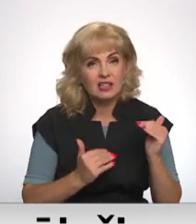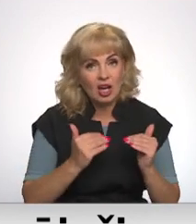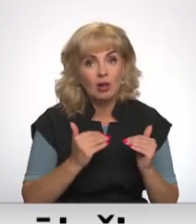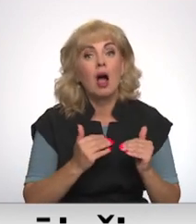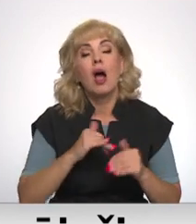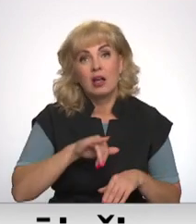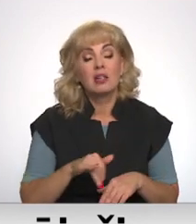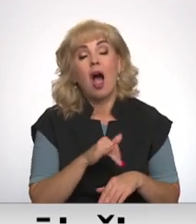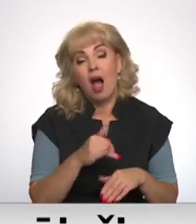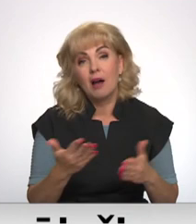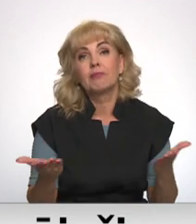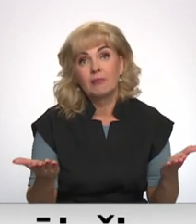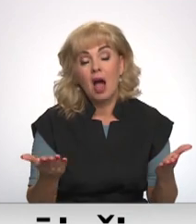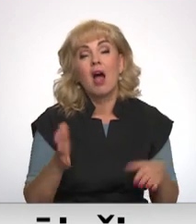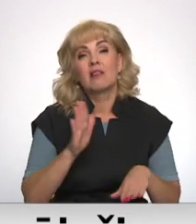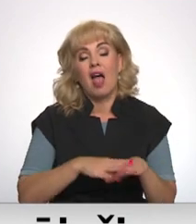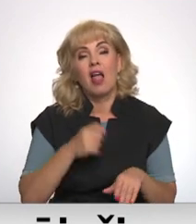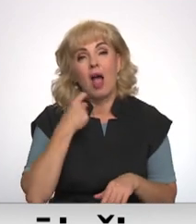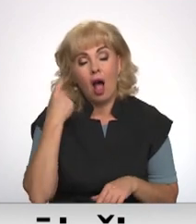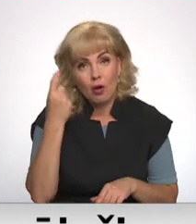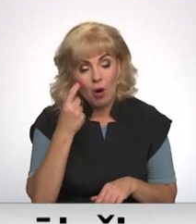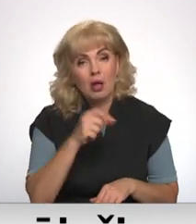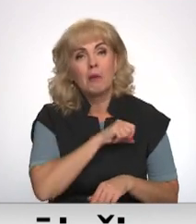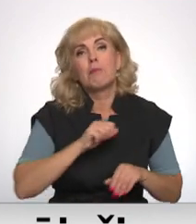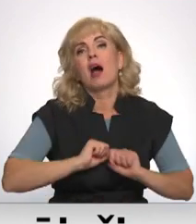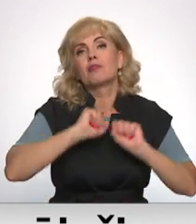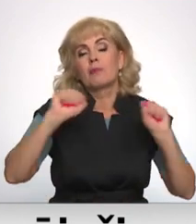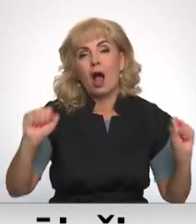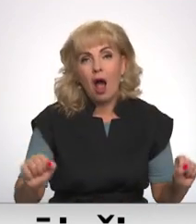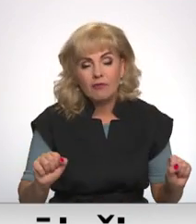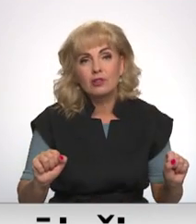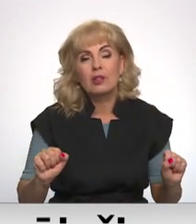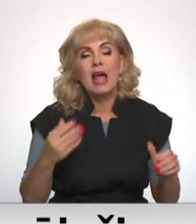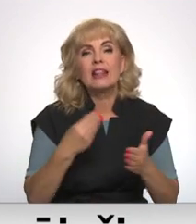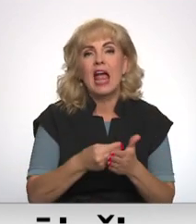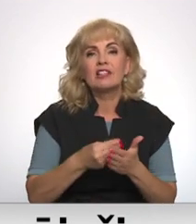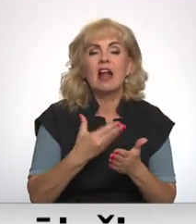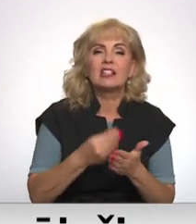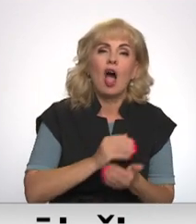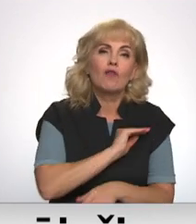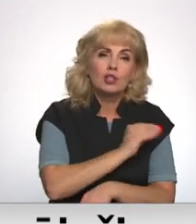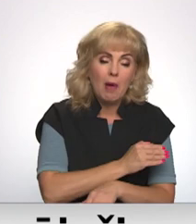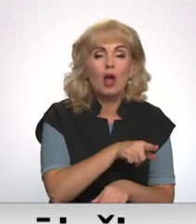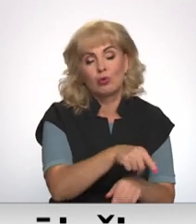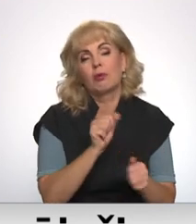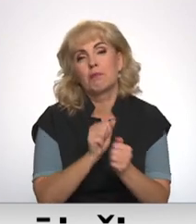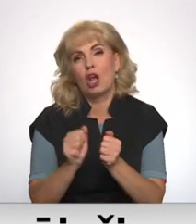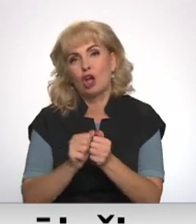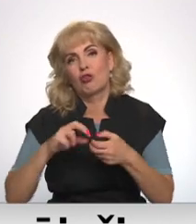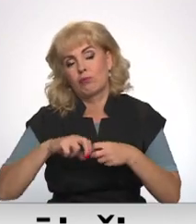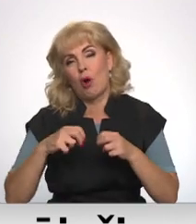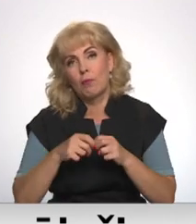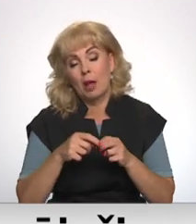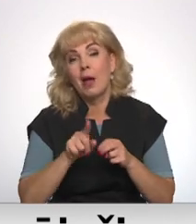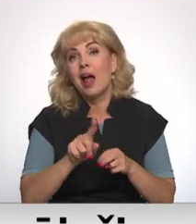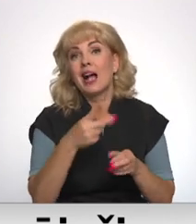Tad jā, attiecīgi alkohola reibums, pārdrošība, savu spēku pārvērtēšana, šie ir viena no biežākajiem cēloņiem. Cilvēki, kas slīkst,